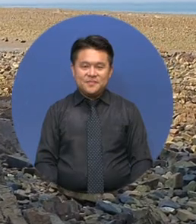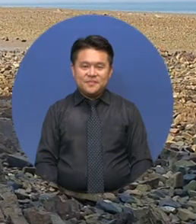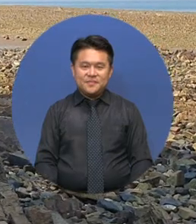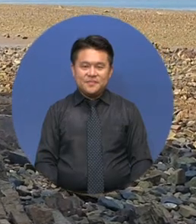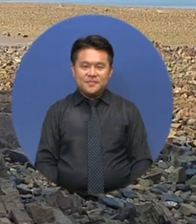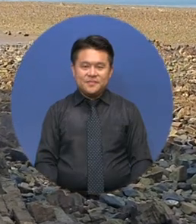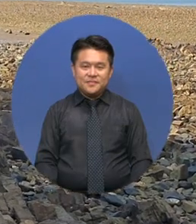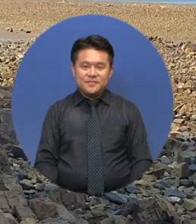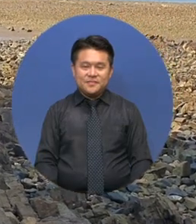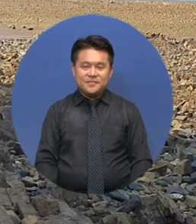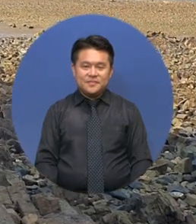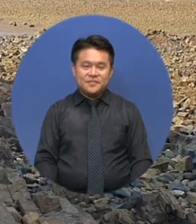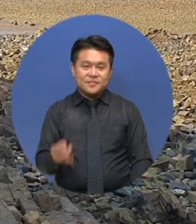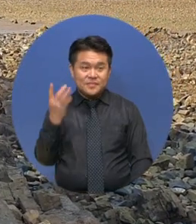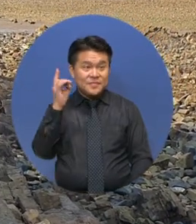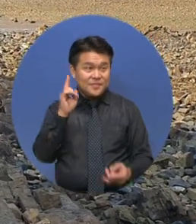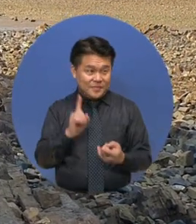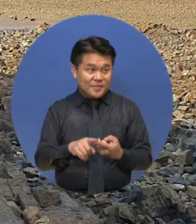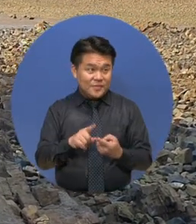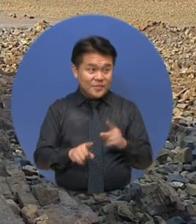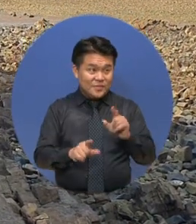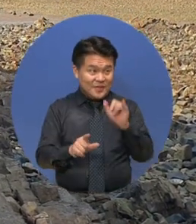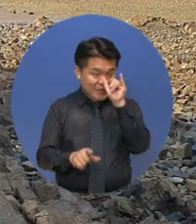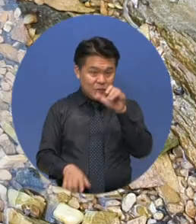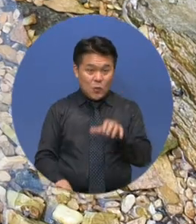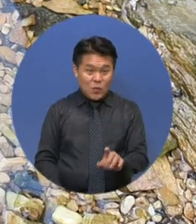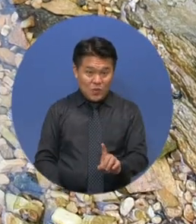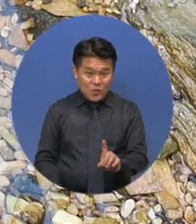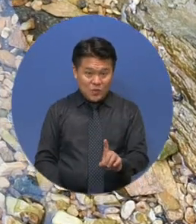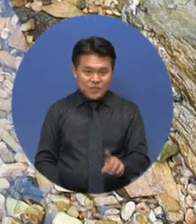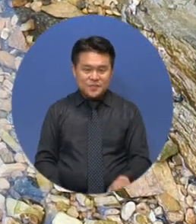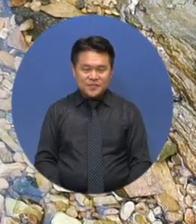자연 그대로의 모습을 간직하고 있는 모습인 이곳은